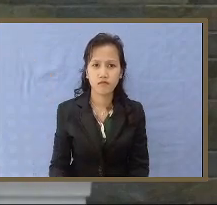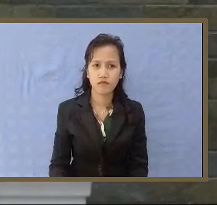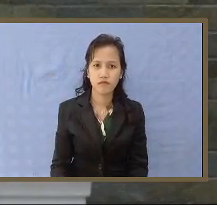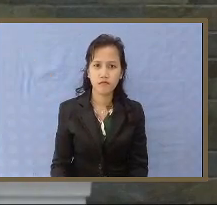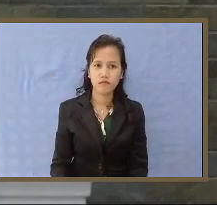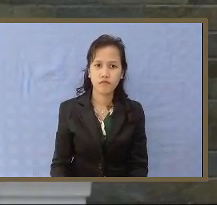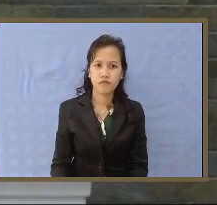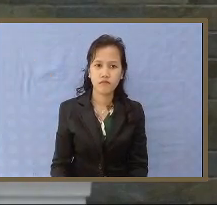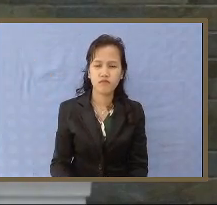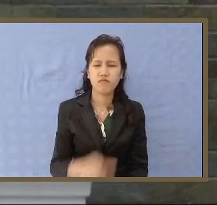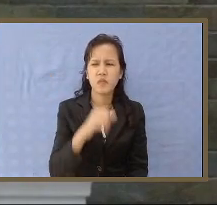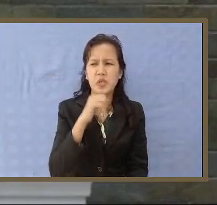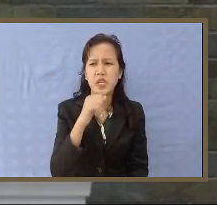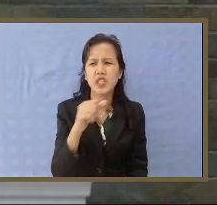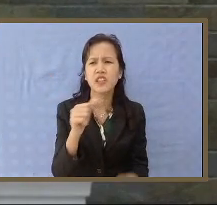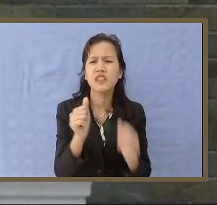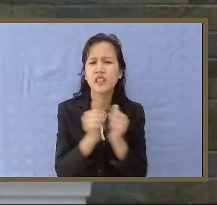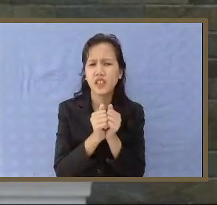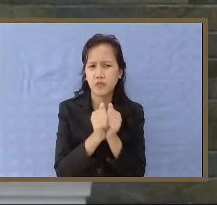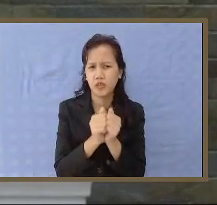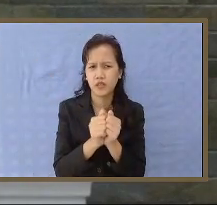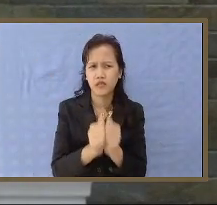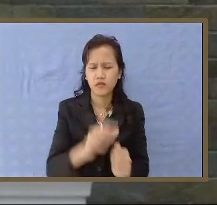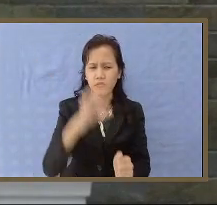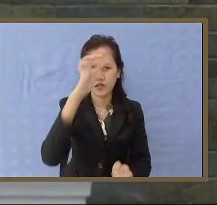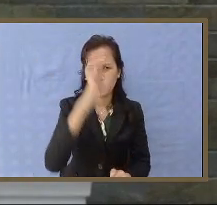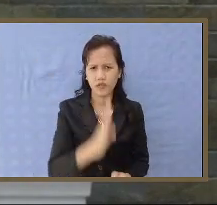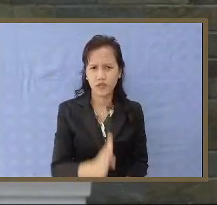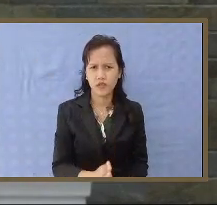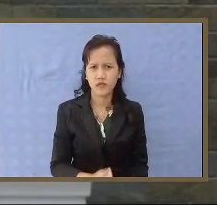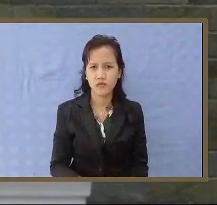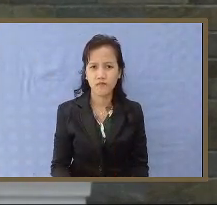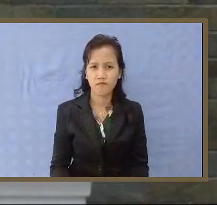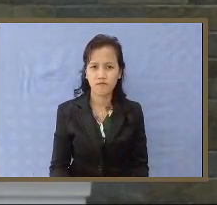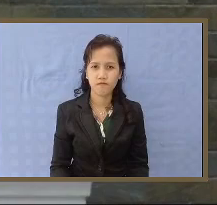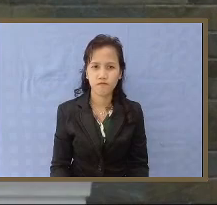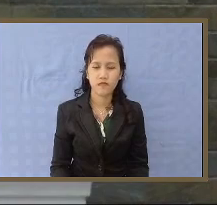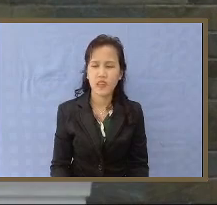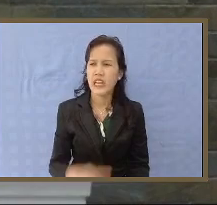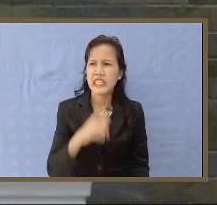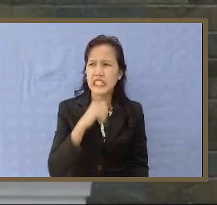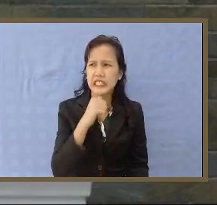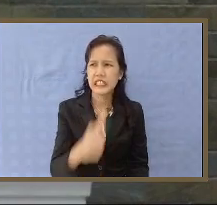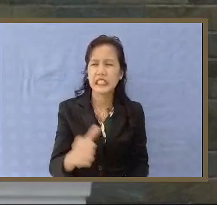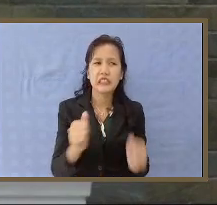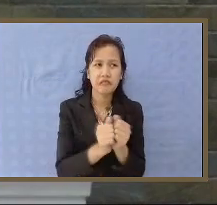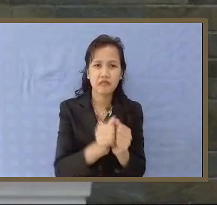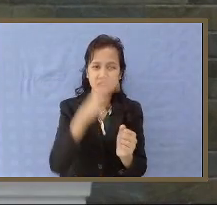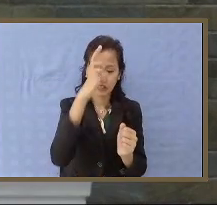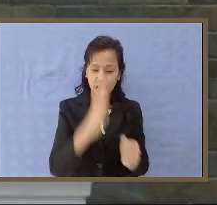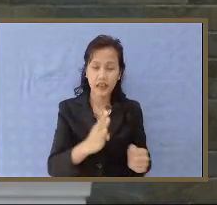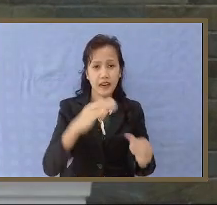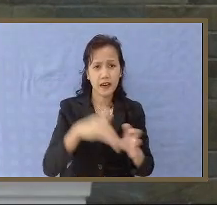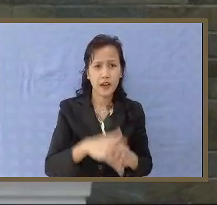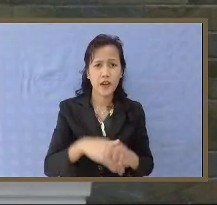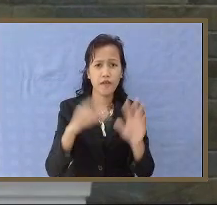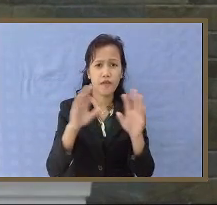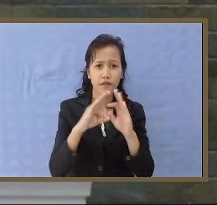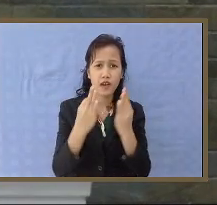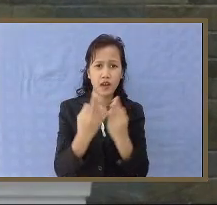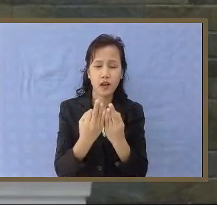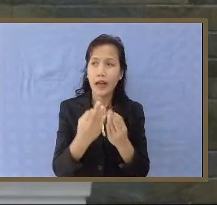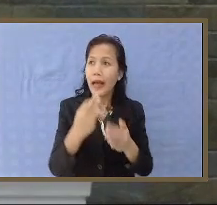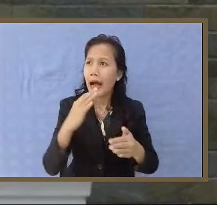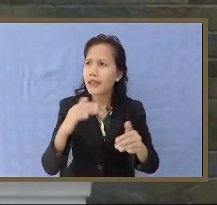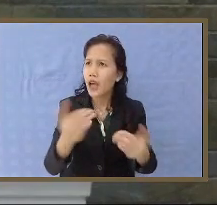Hindi na nila sinama ang Diyos sa kanilang pamilya. Now what are we doing here